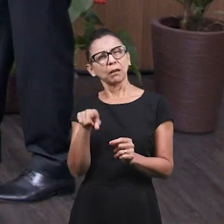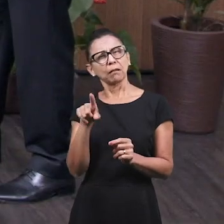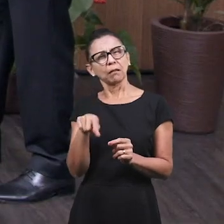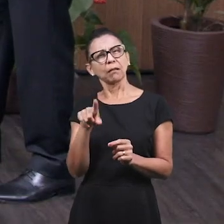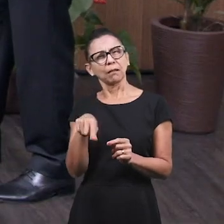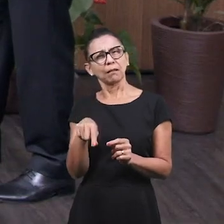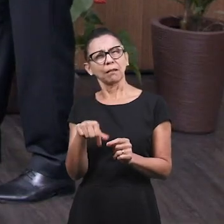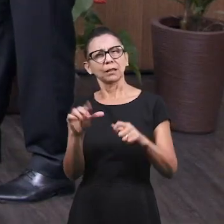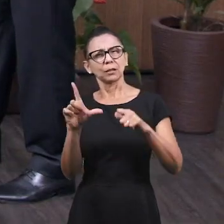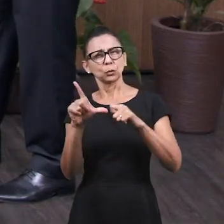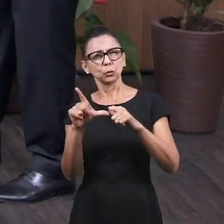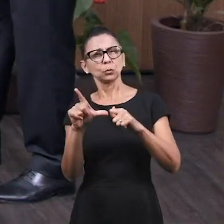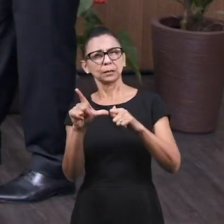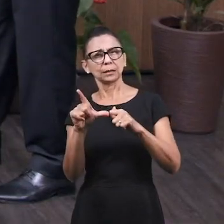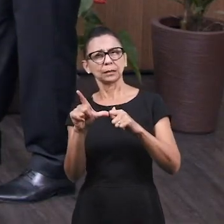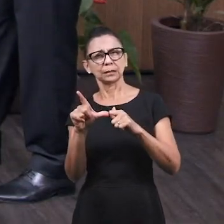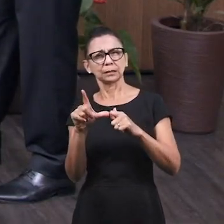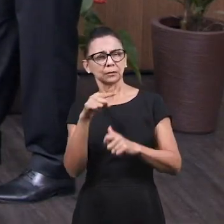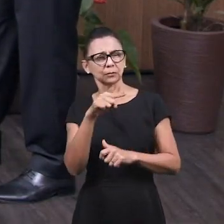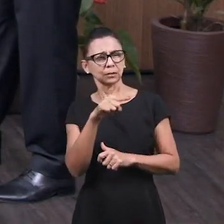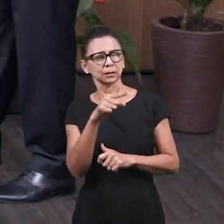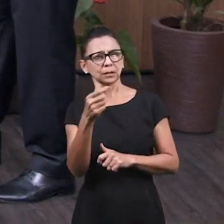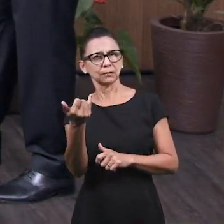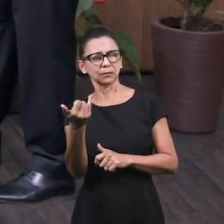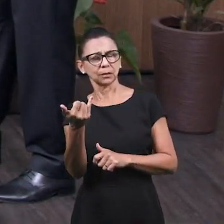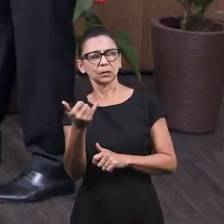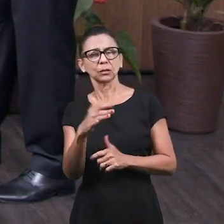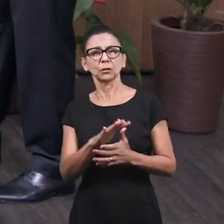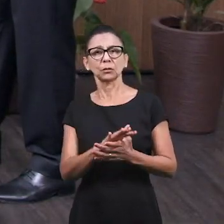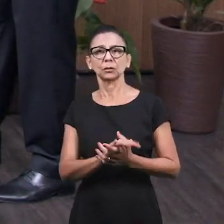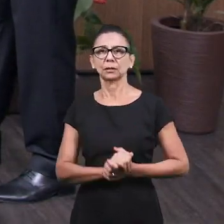Иисуса совершали из Иерусалима в Эммаус.